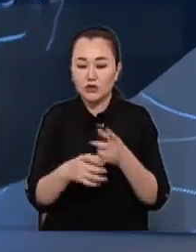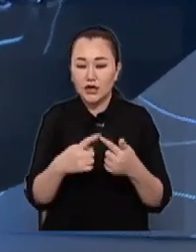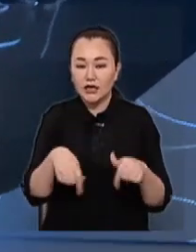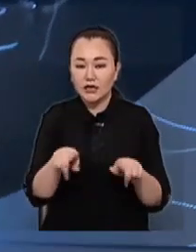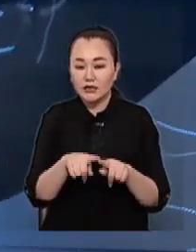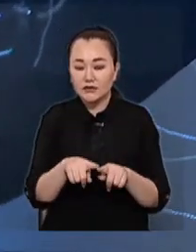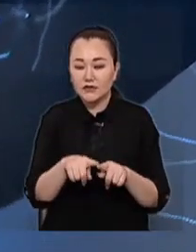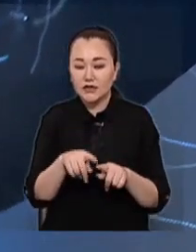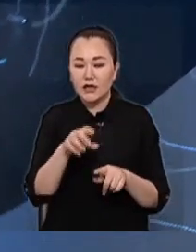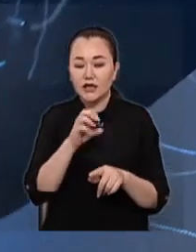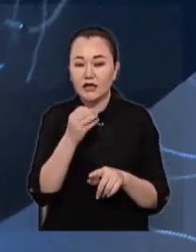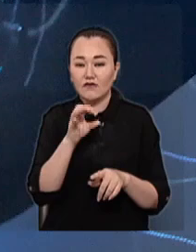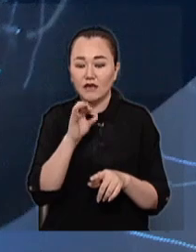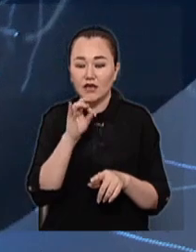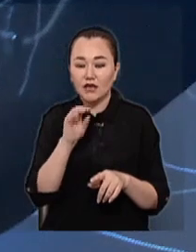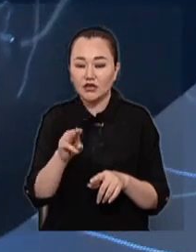агентстве